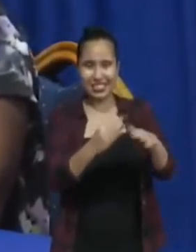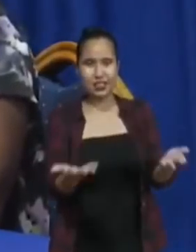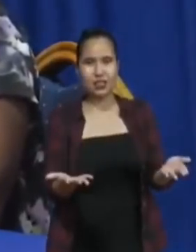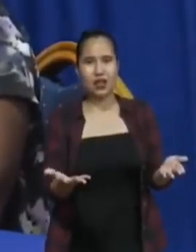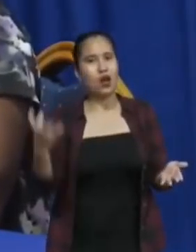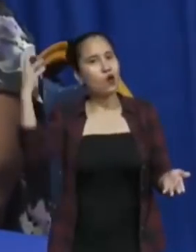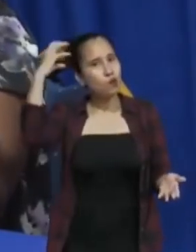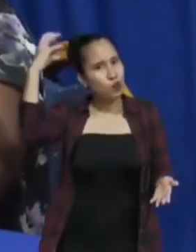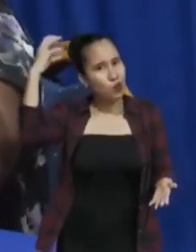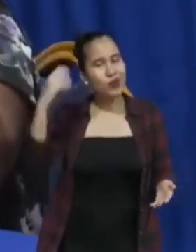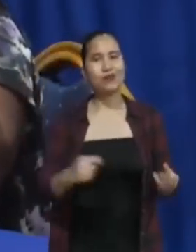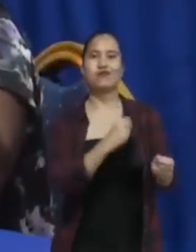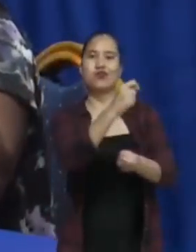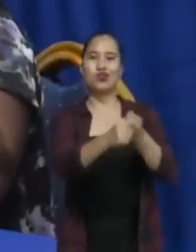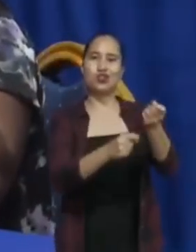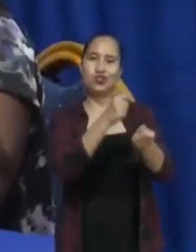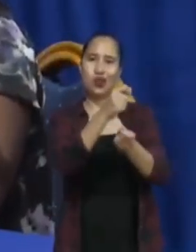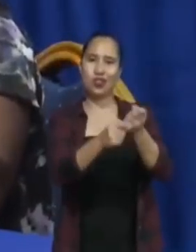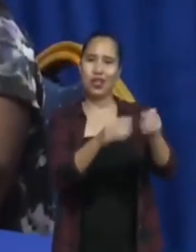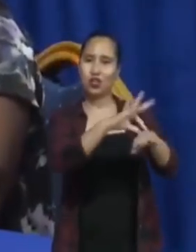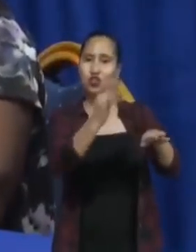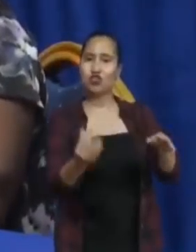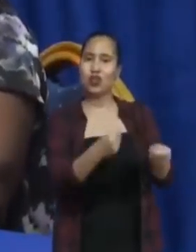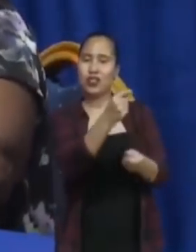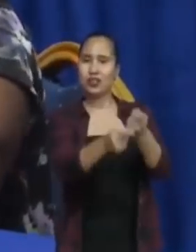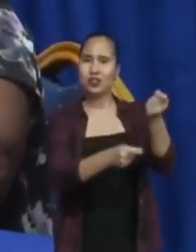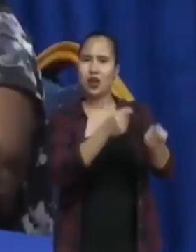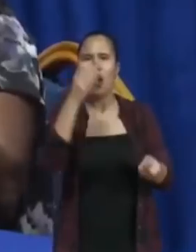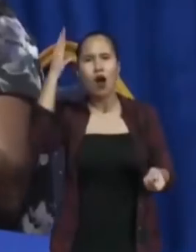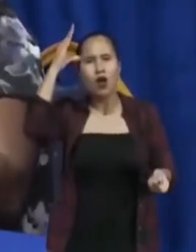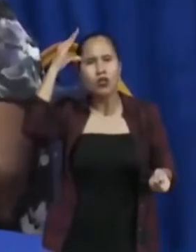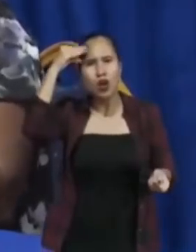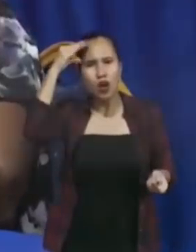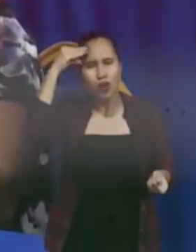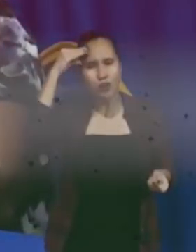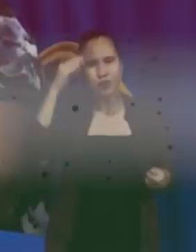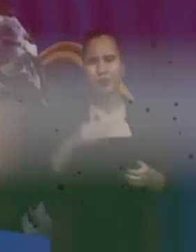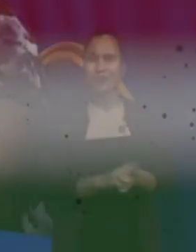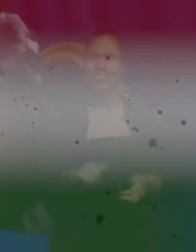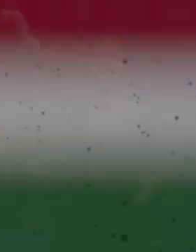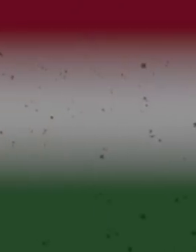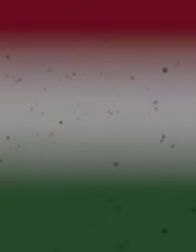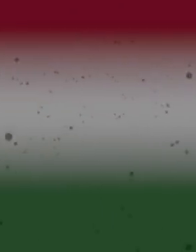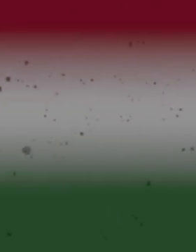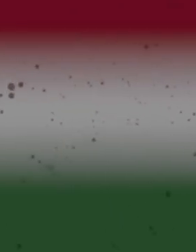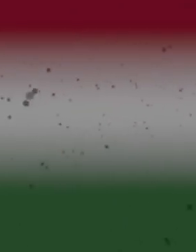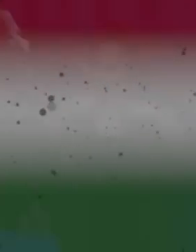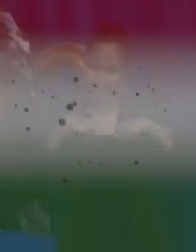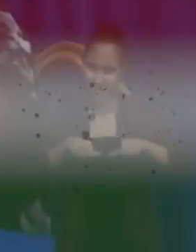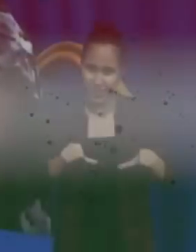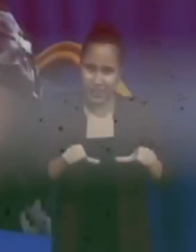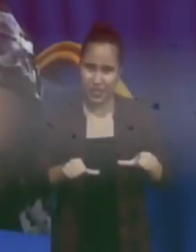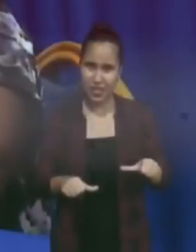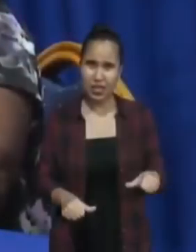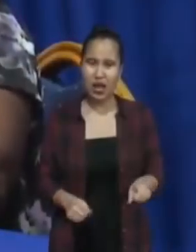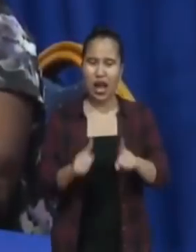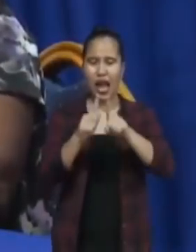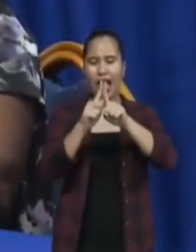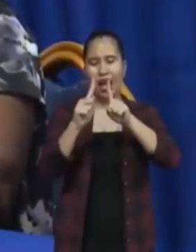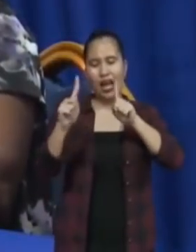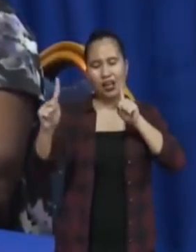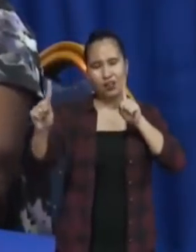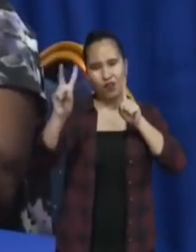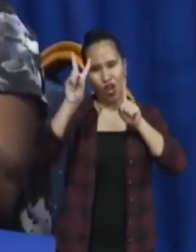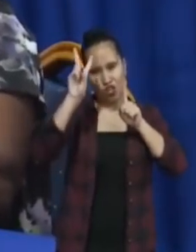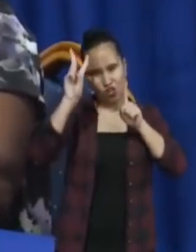a akson te etsara. Na dat iumus onthole. Ano wan tra tori we taki. Hoor u twee meter